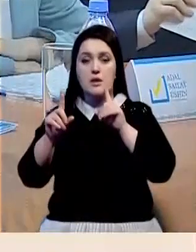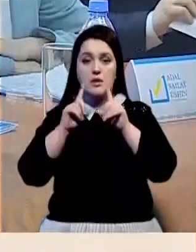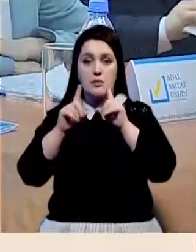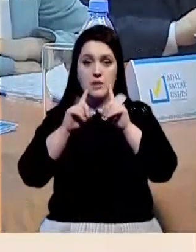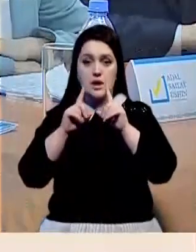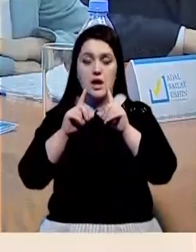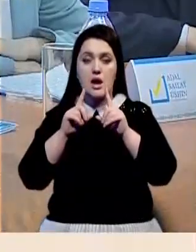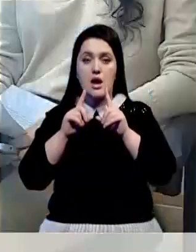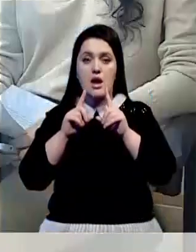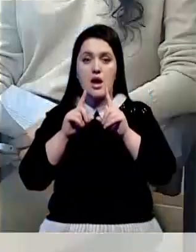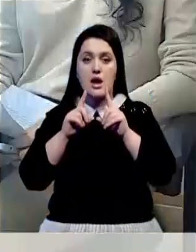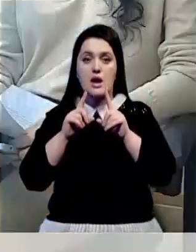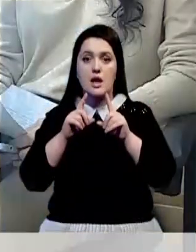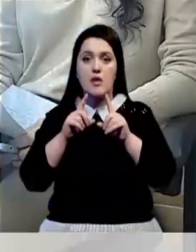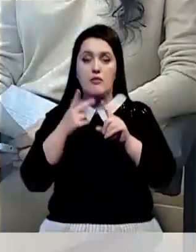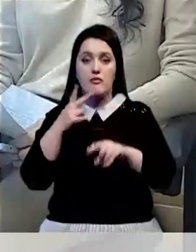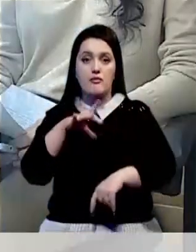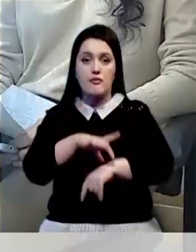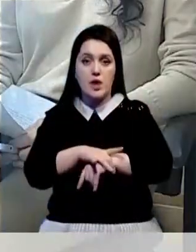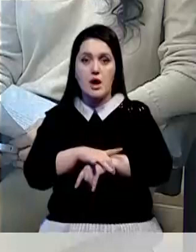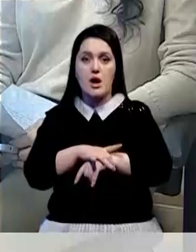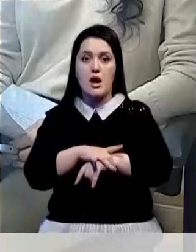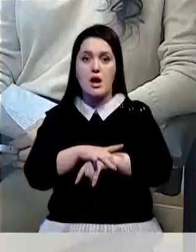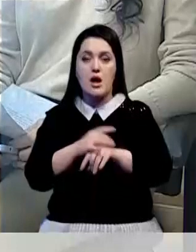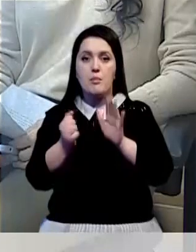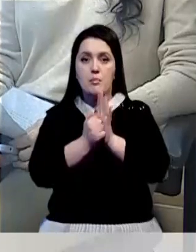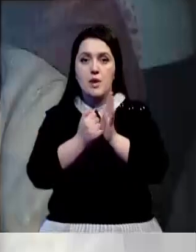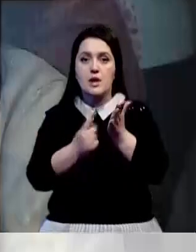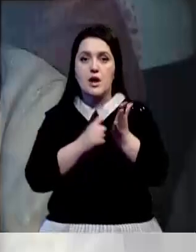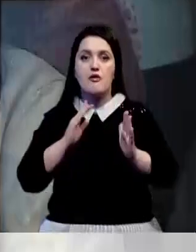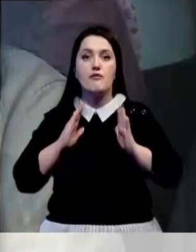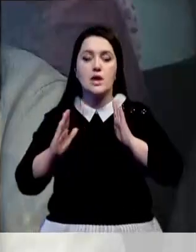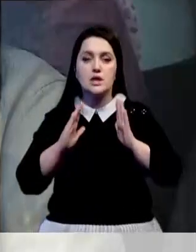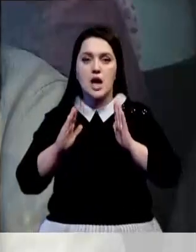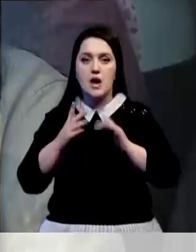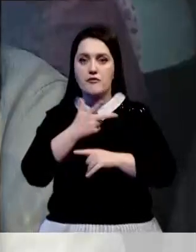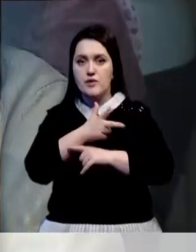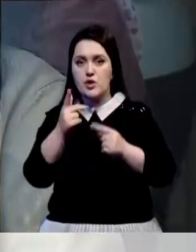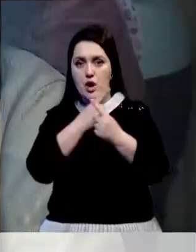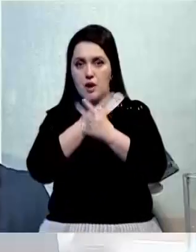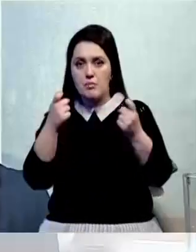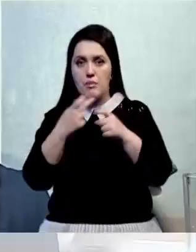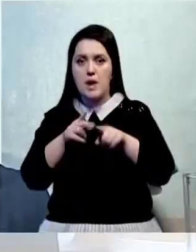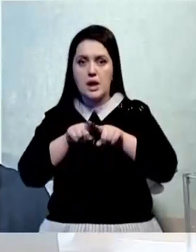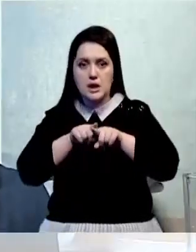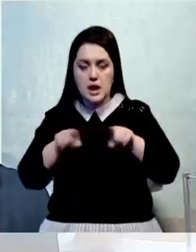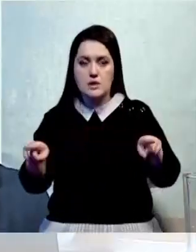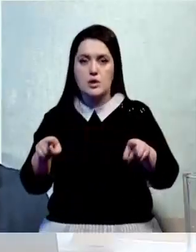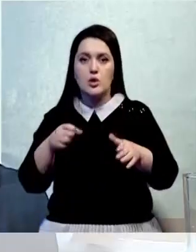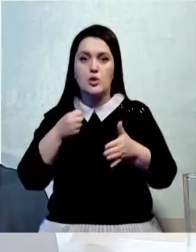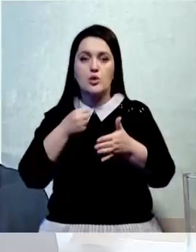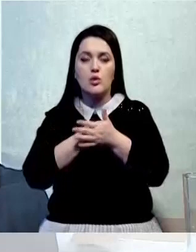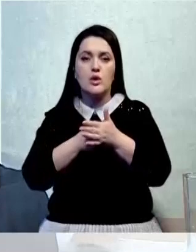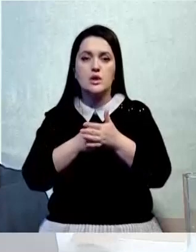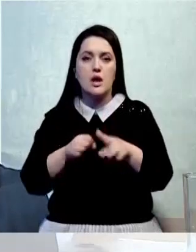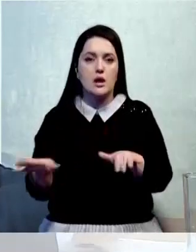рассказали на брифинге члены штаба. Как выяснилось, он опубликовал на своей странице в Facebook видеообращение с признаками агитации